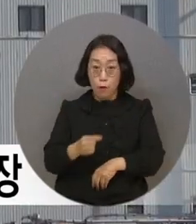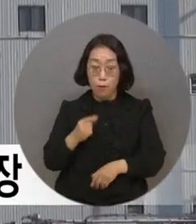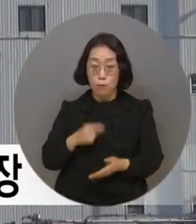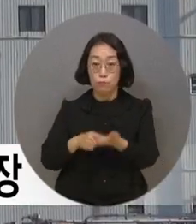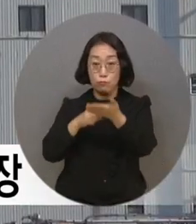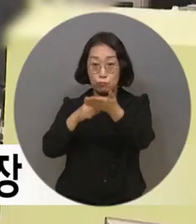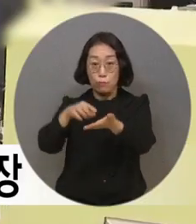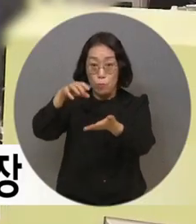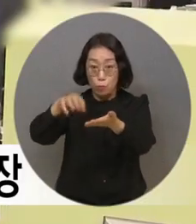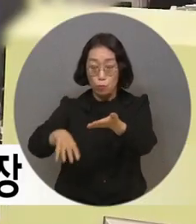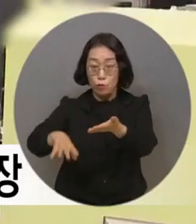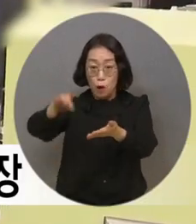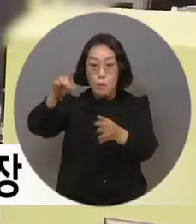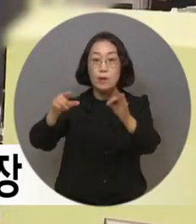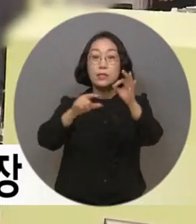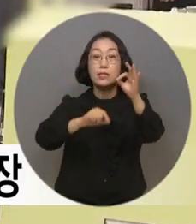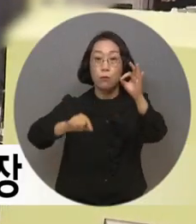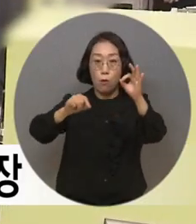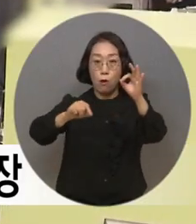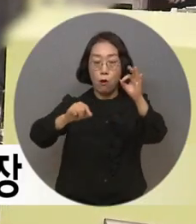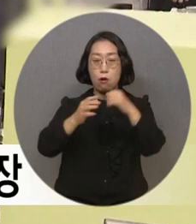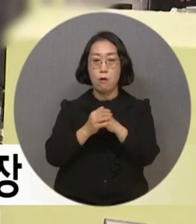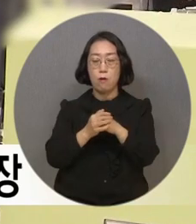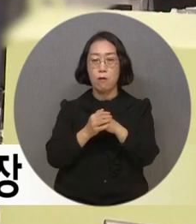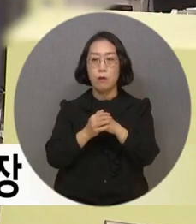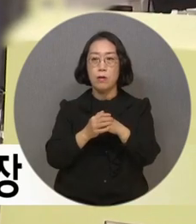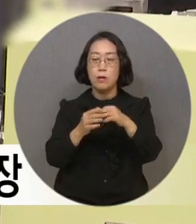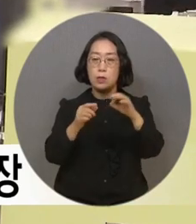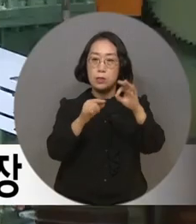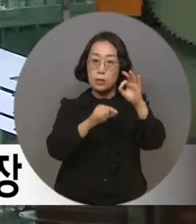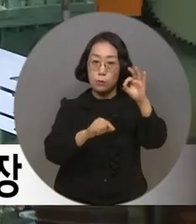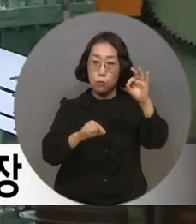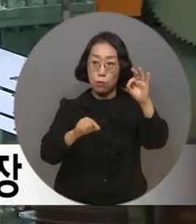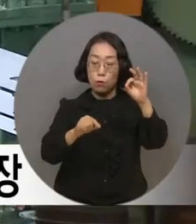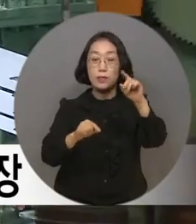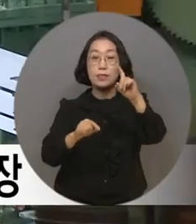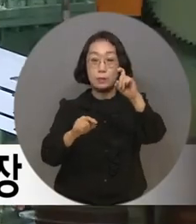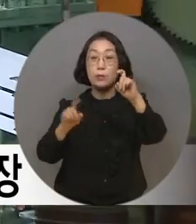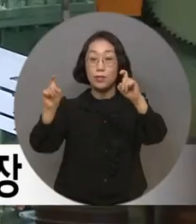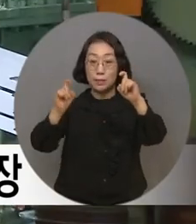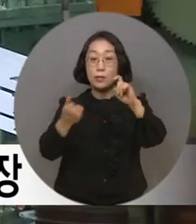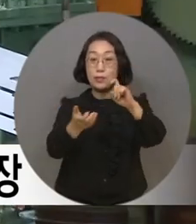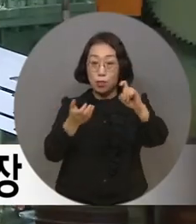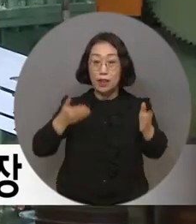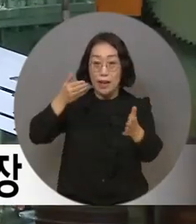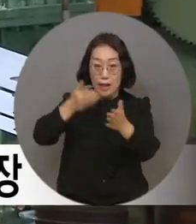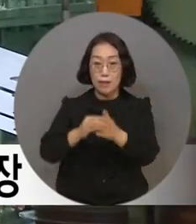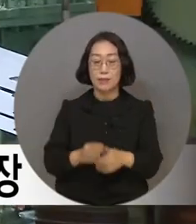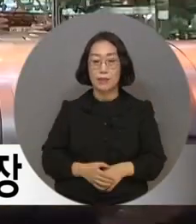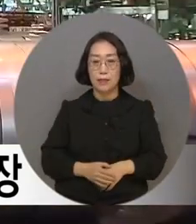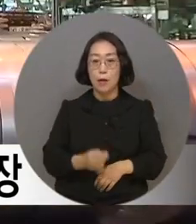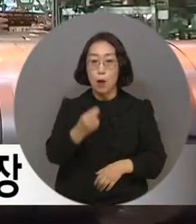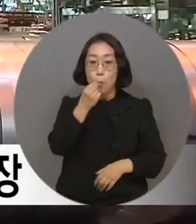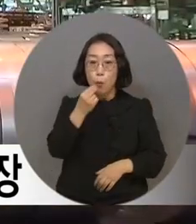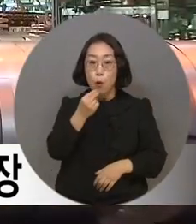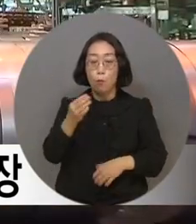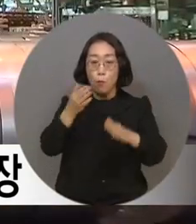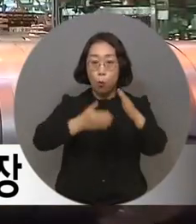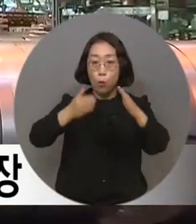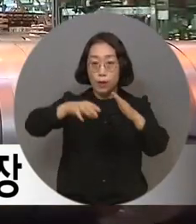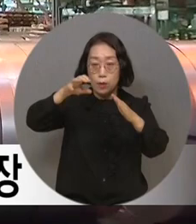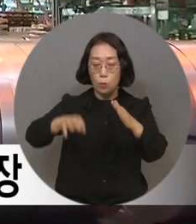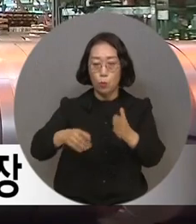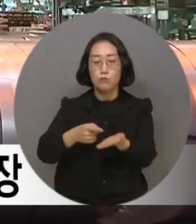연장이 적용되는 첫 달인 10월분의 납부 기한인 오는 11월 10일 전까지 국민건강보험공단에 납부